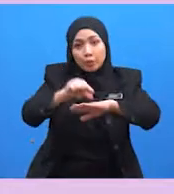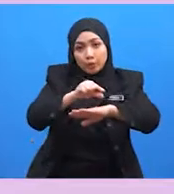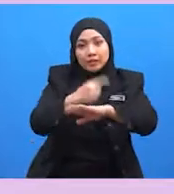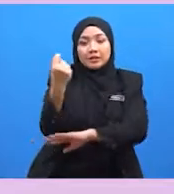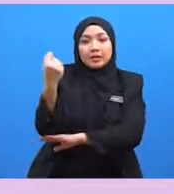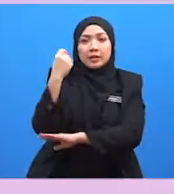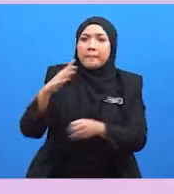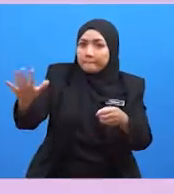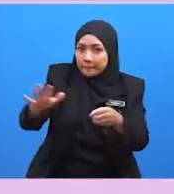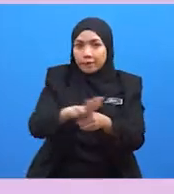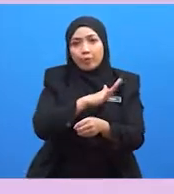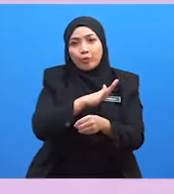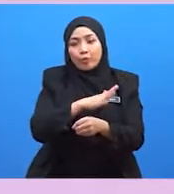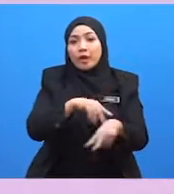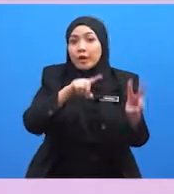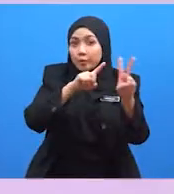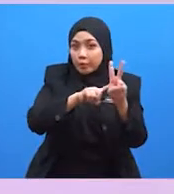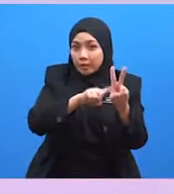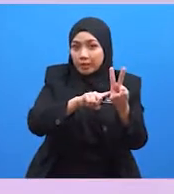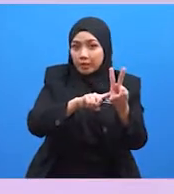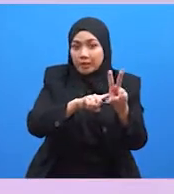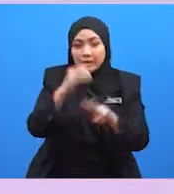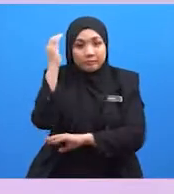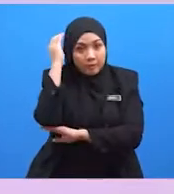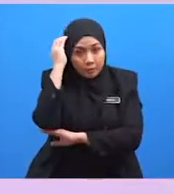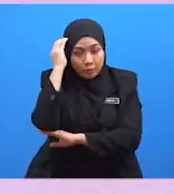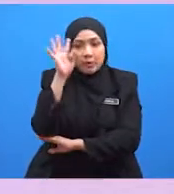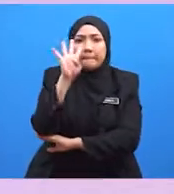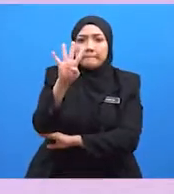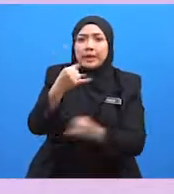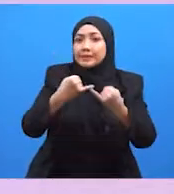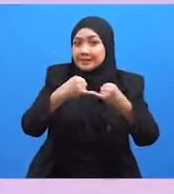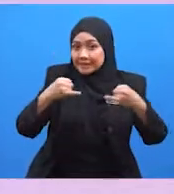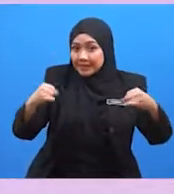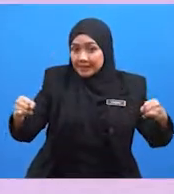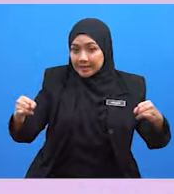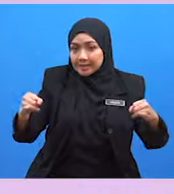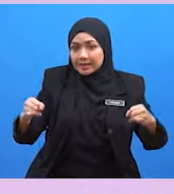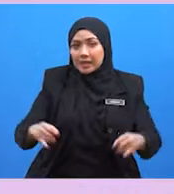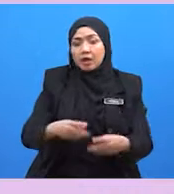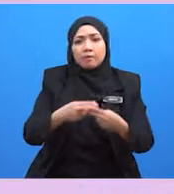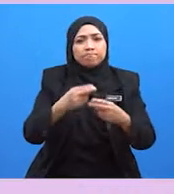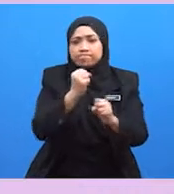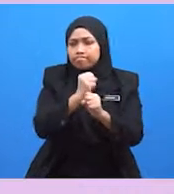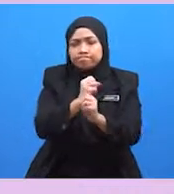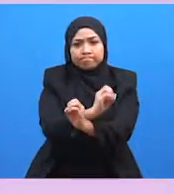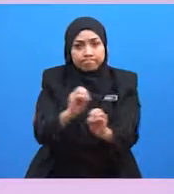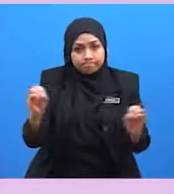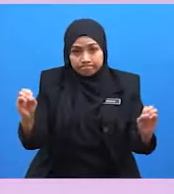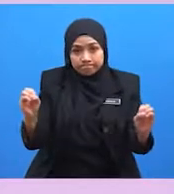tenaga penuh. Kedua, mengenal pasti 4 jenis pengangguran.